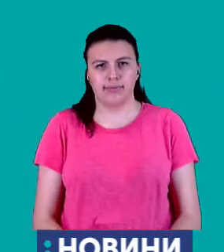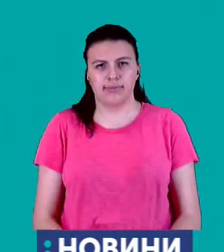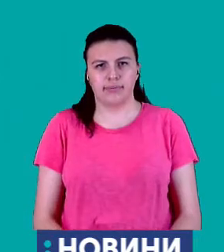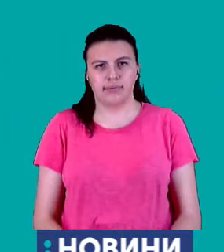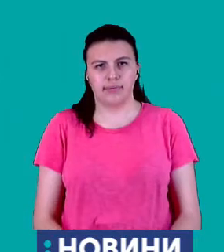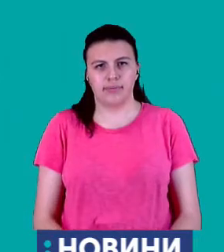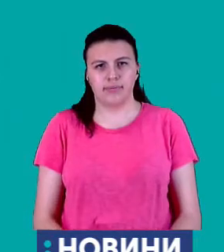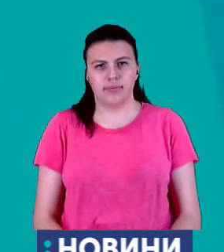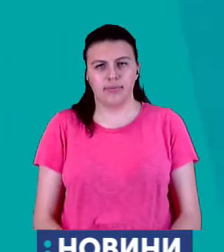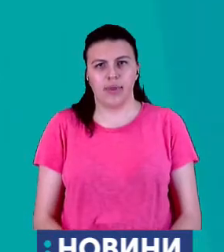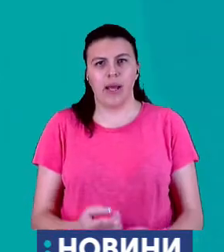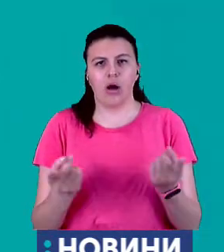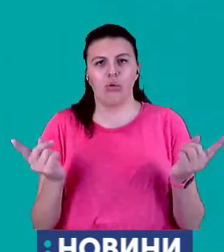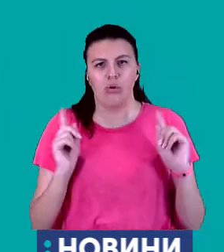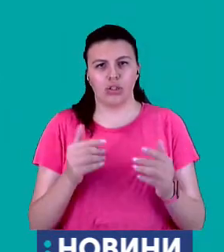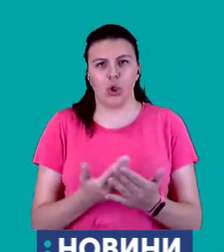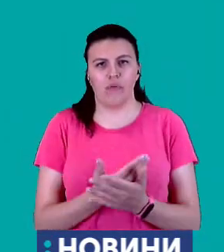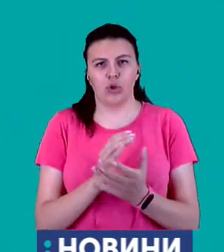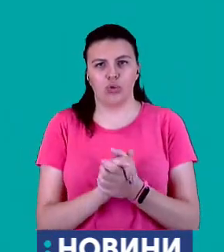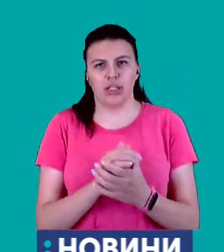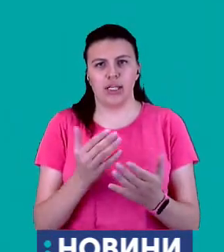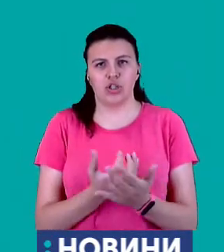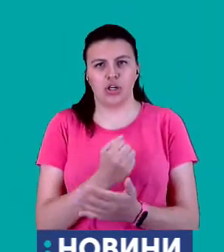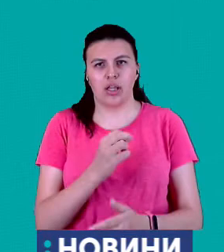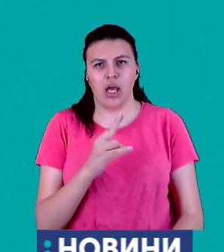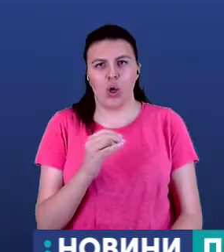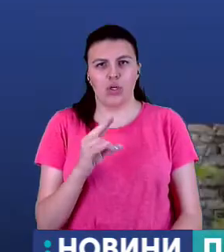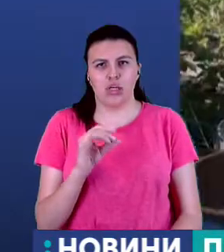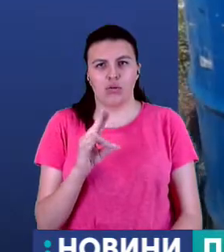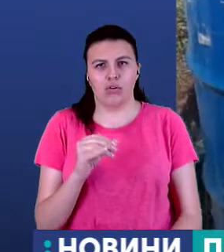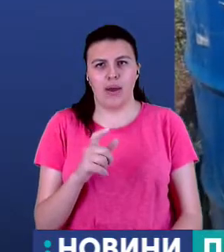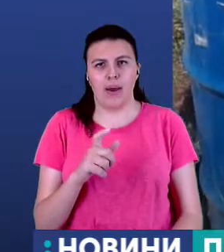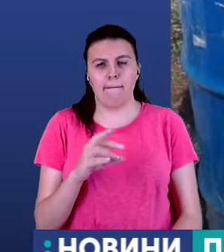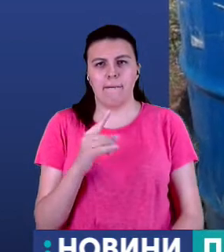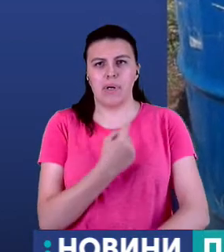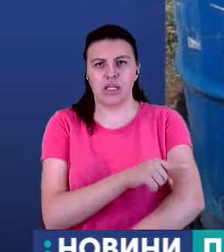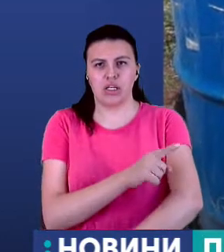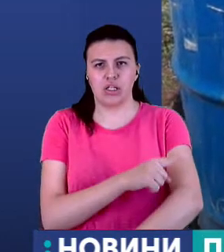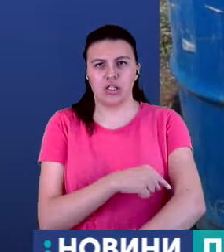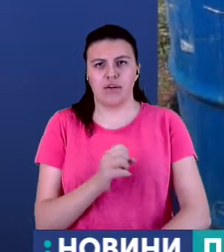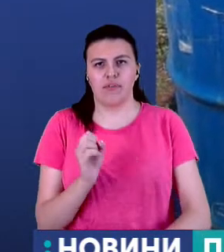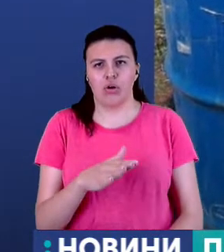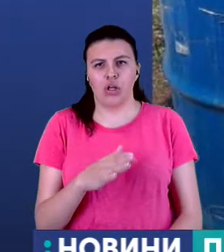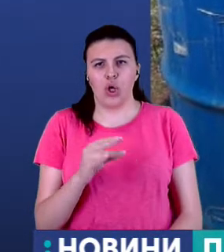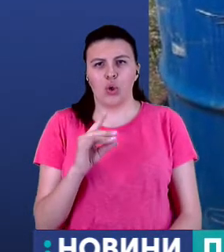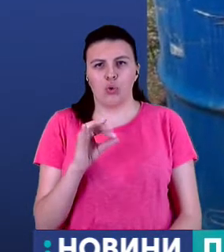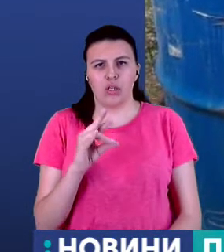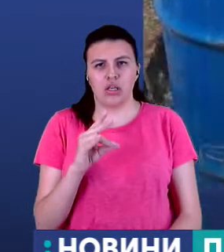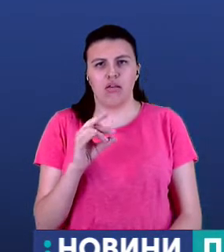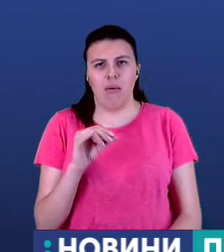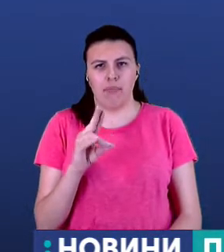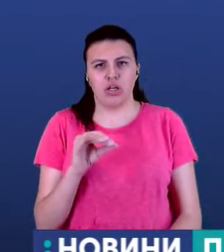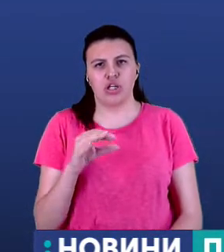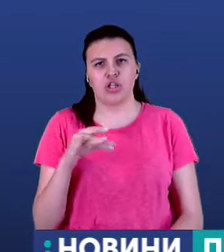На околицях Новодружицька знайшли неутилізовані медичні відходи, ртутні лампи та шини. Співробітники Служби безпеки